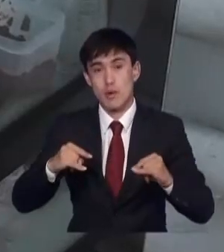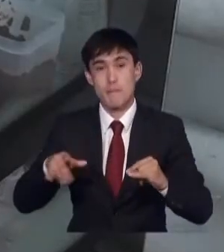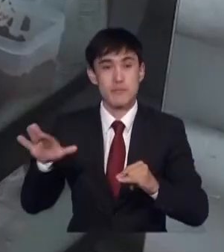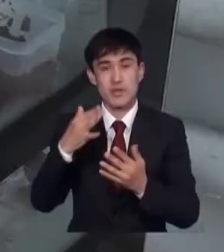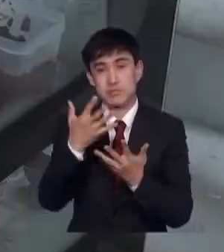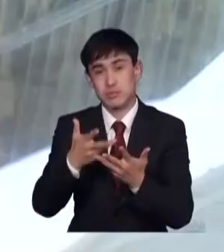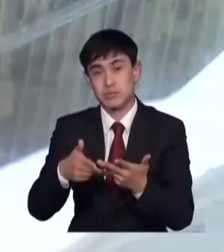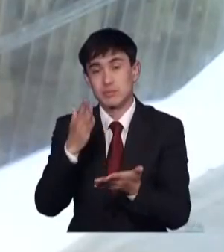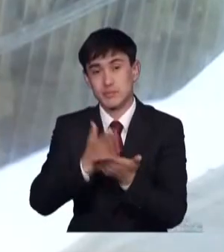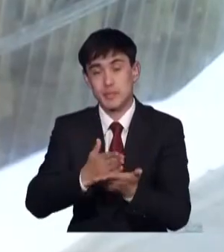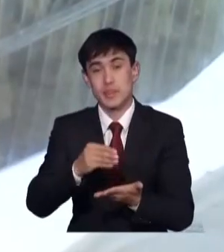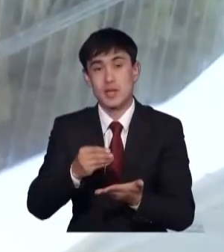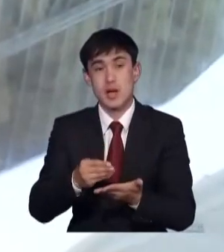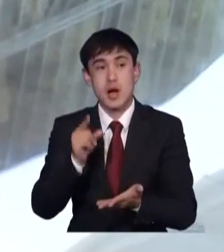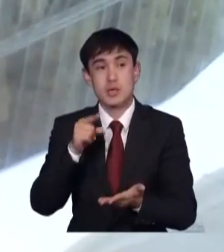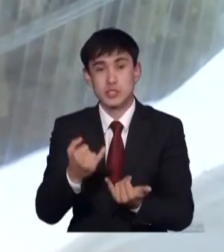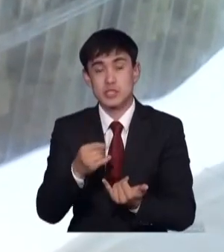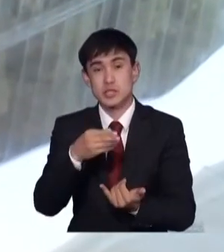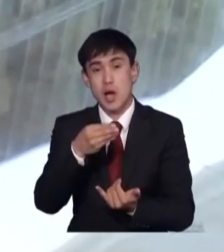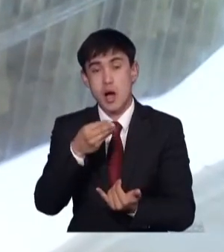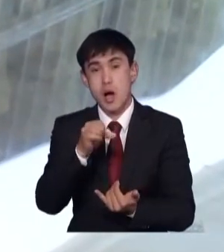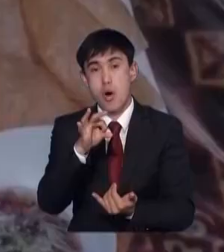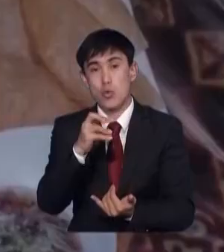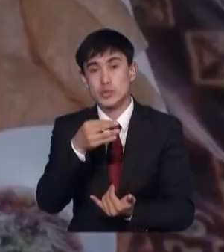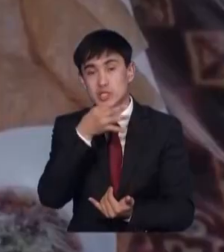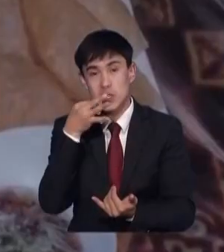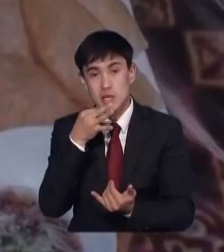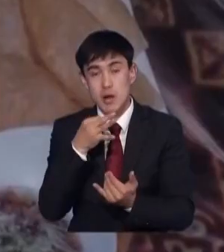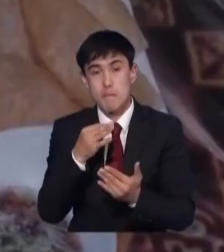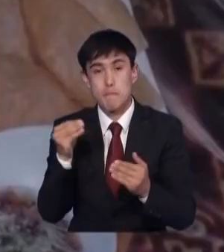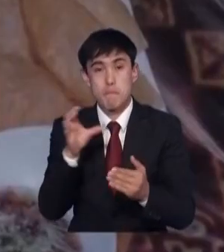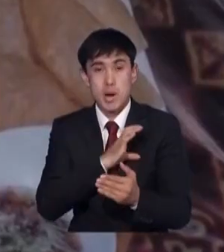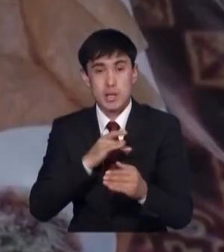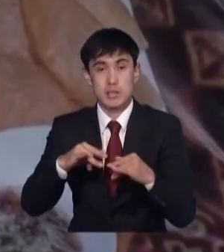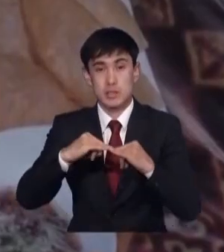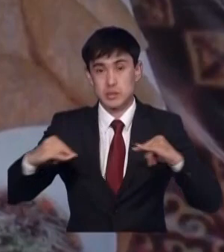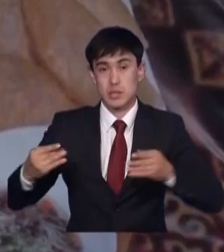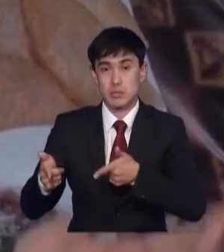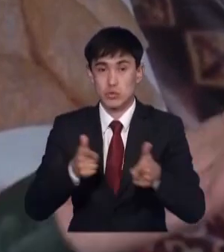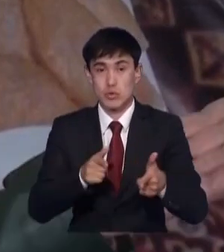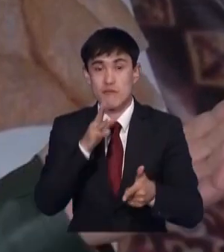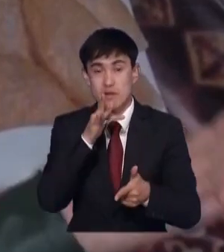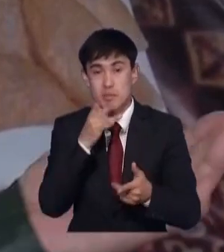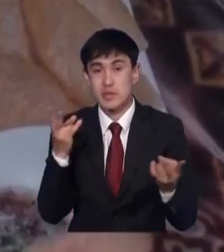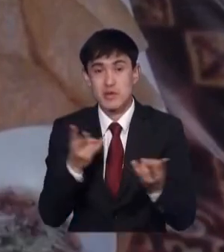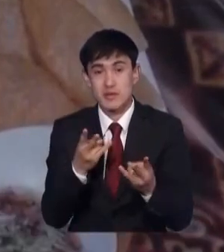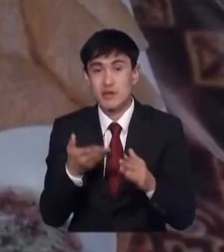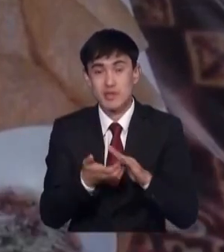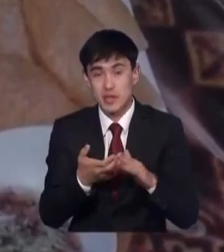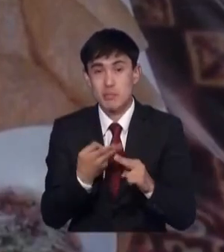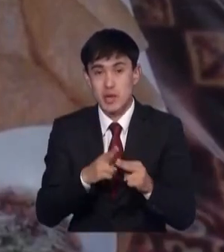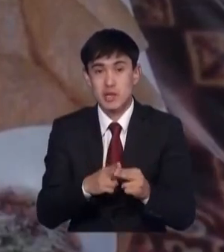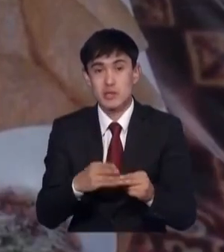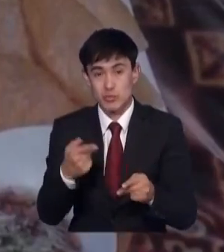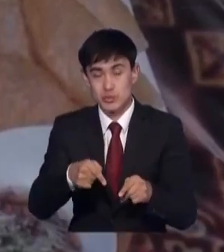перечисленного тем более сейчас на уза шар мы стараемся накрывать богатый Дастархан А времени приготовить всё необходимое не всегда хватает